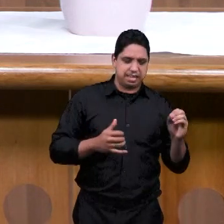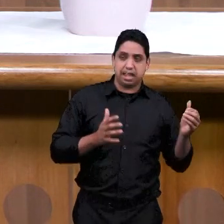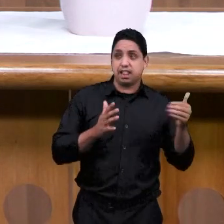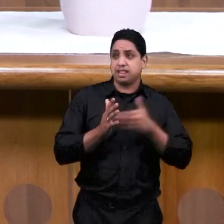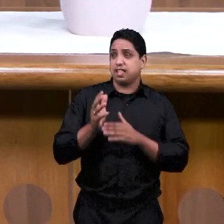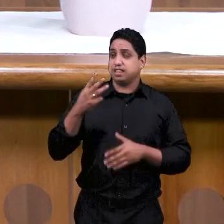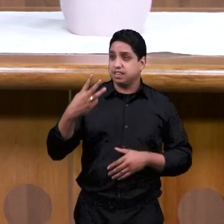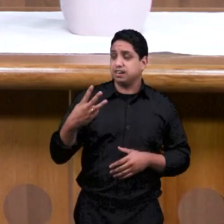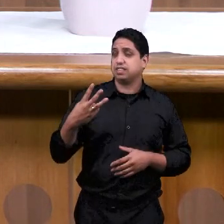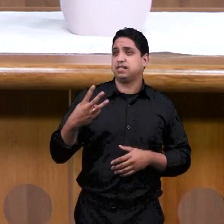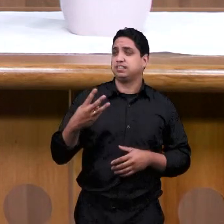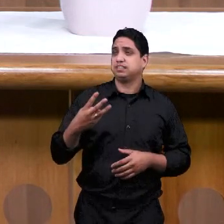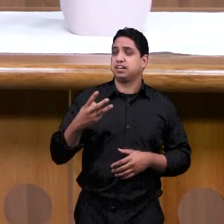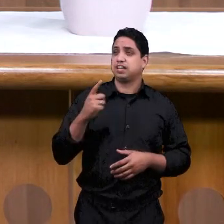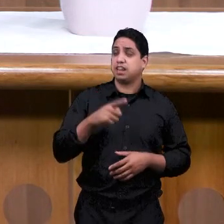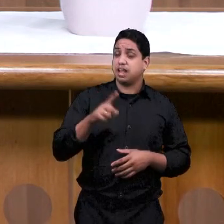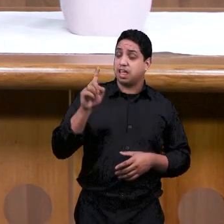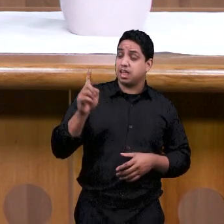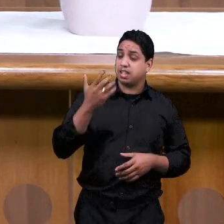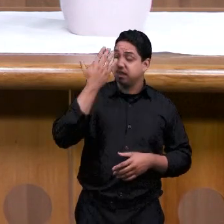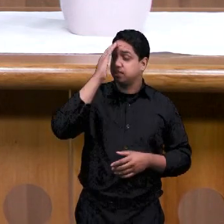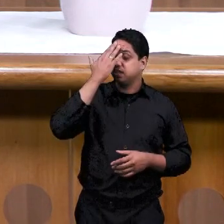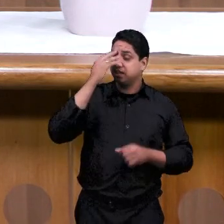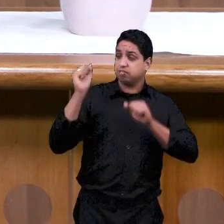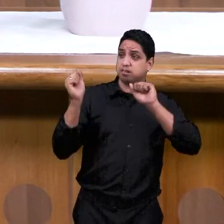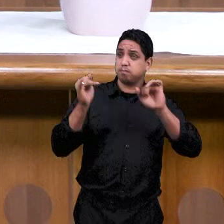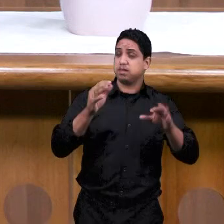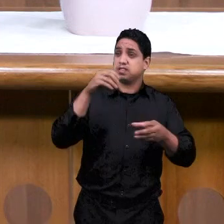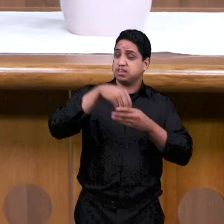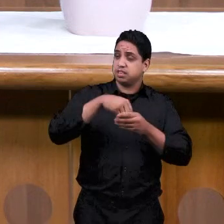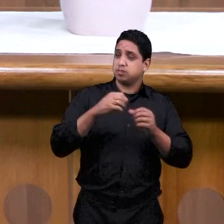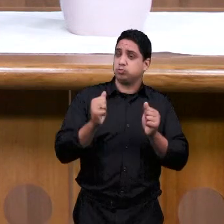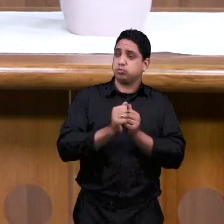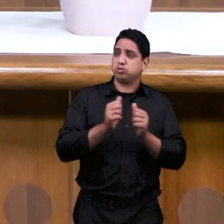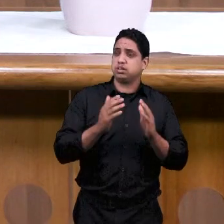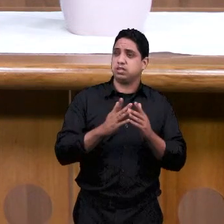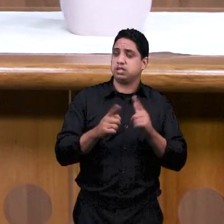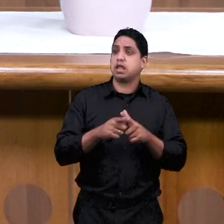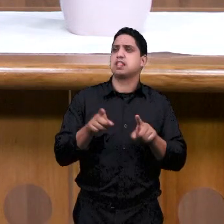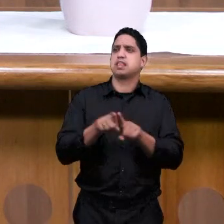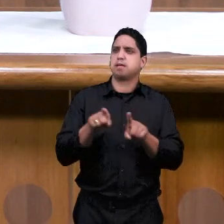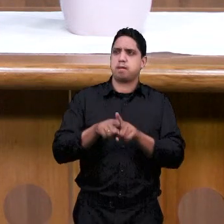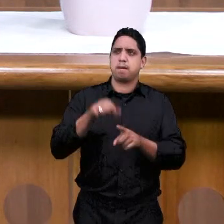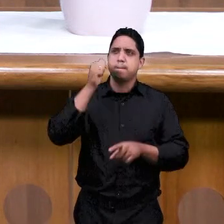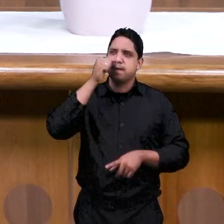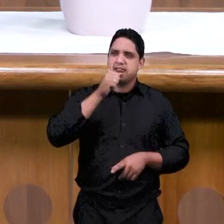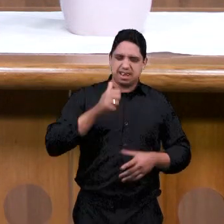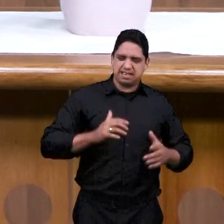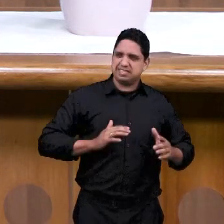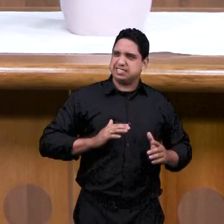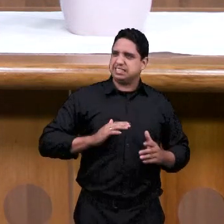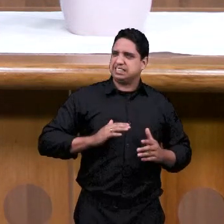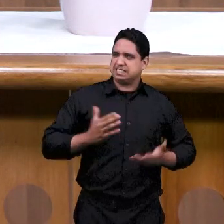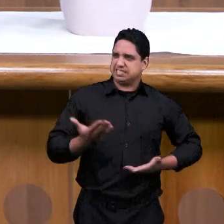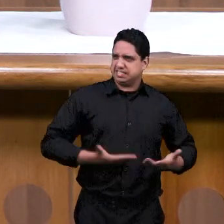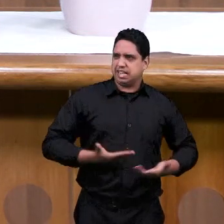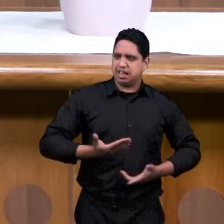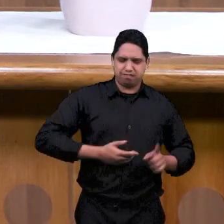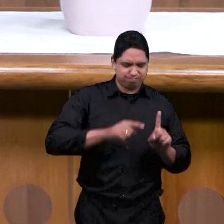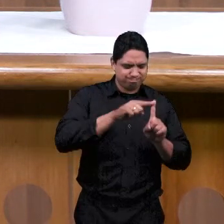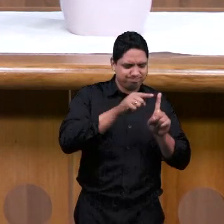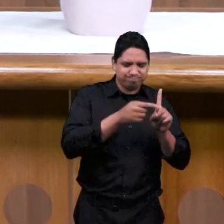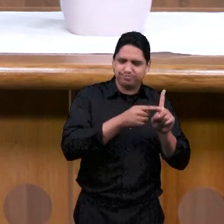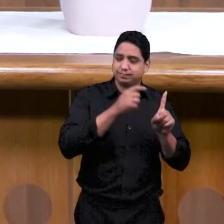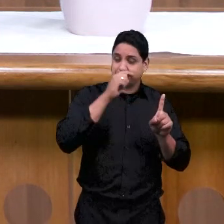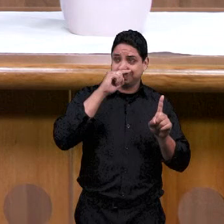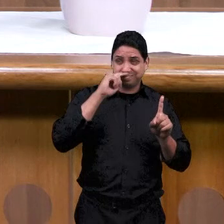3 ans, qu'elles puissent assimiler ta bénédiction au milieu de ton Église. Nous prions aussi pour les sœurs qui sont enceintes, les bébés qui ne sont